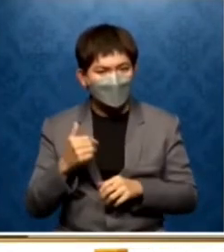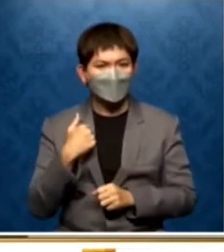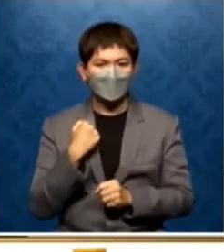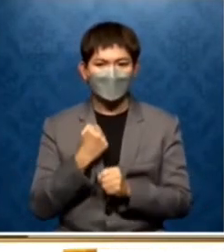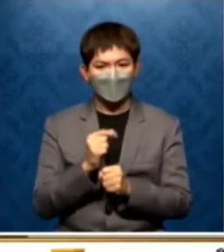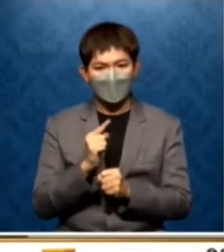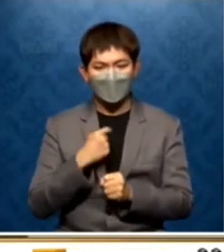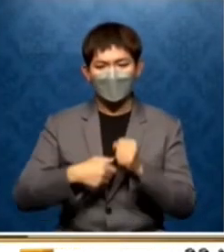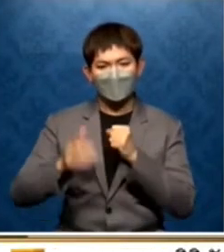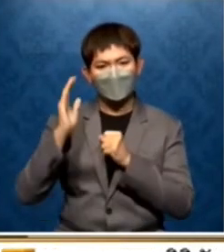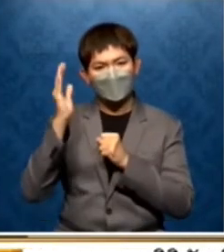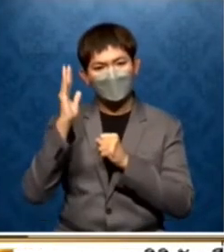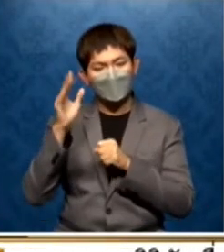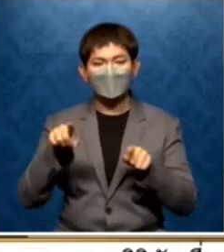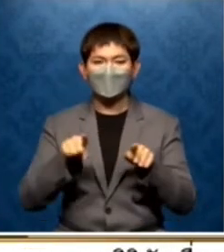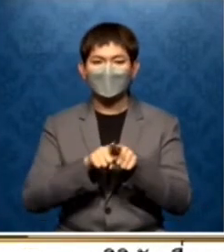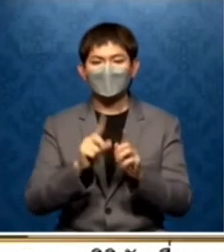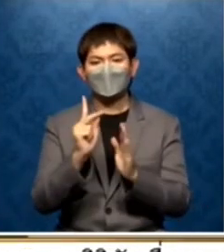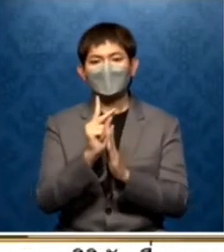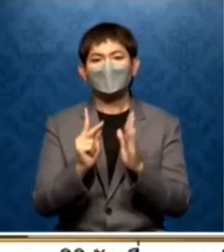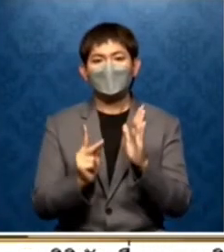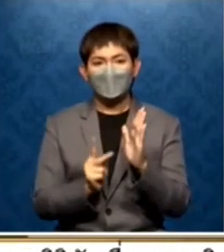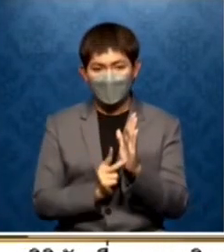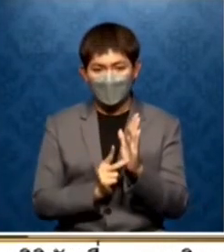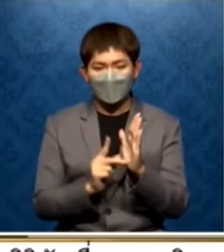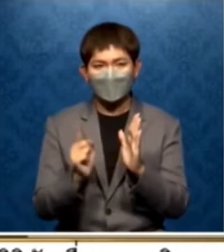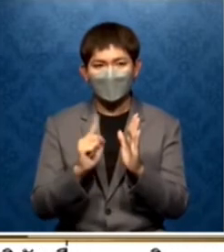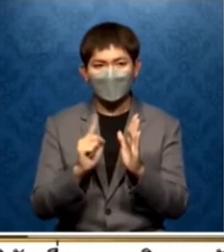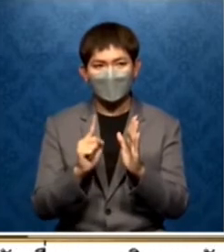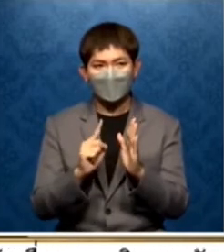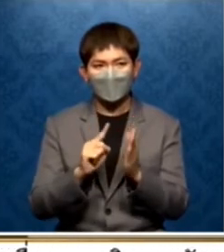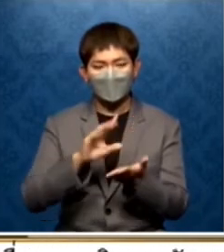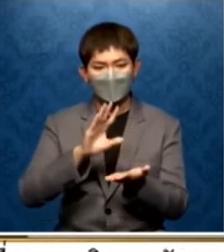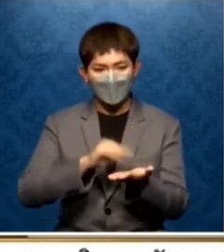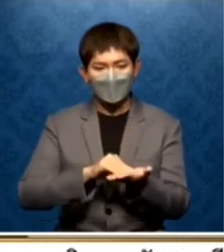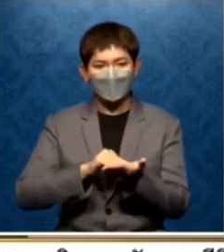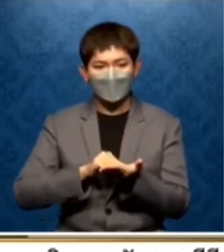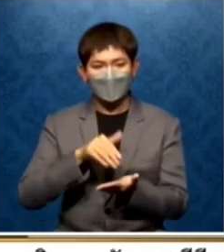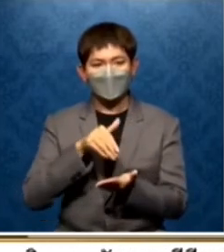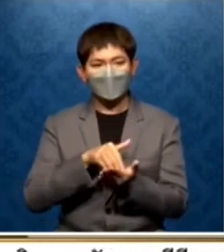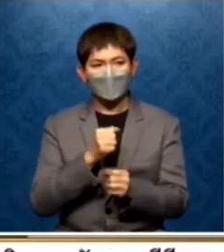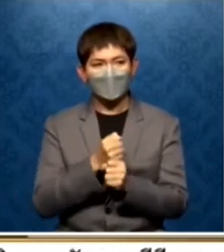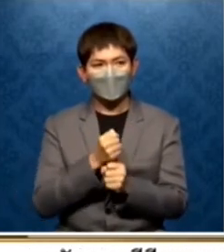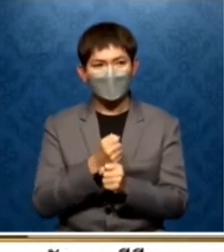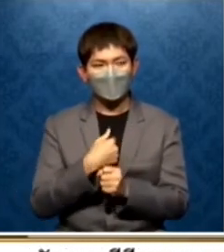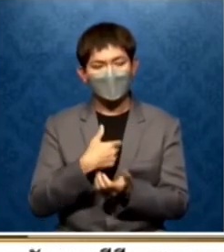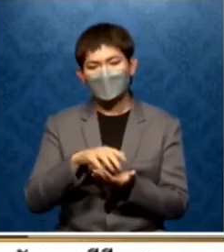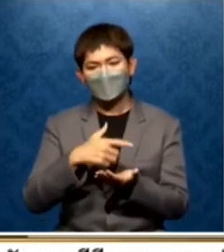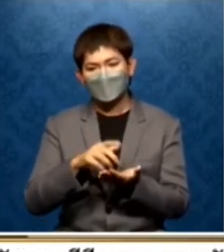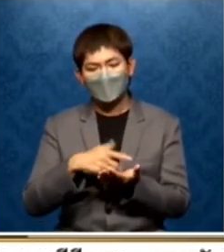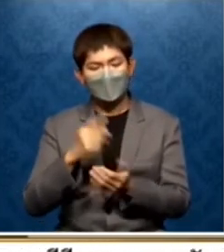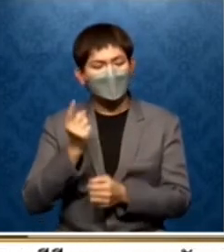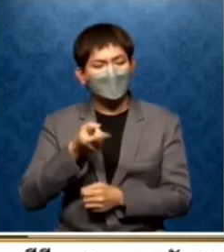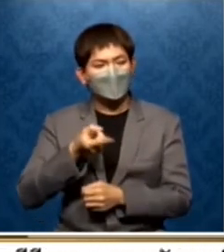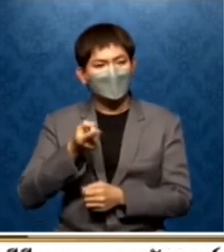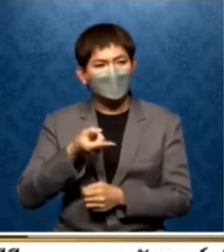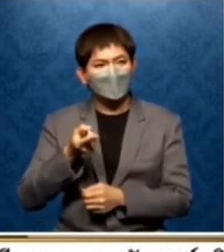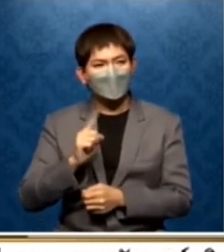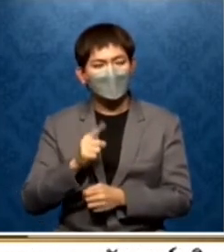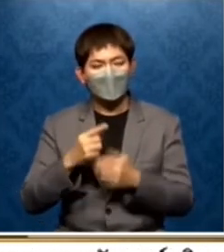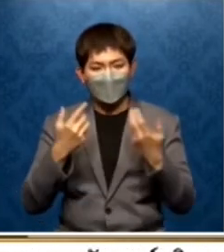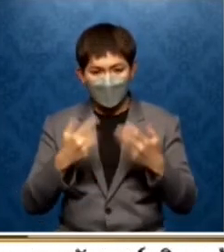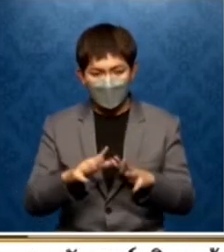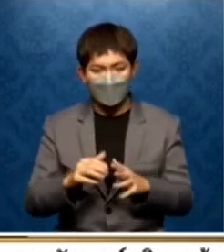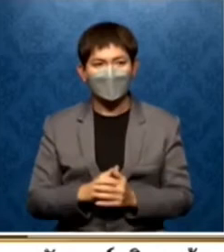ย่างนี้อภิปรายเหมือนหนึ่งกฎหมายที่รับหลักการพูดทุกเรื่องพูดจนกระทั่